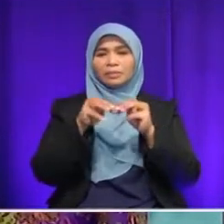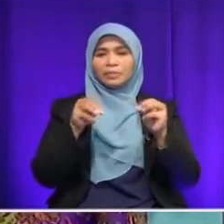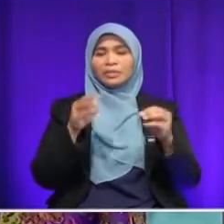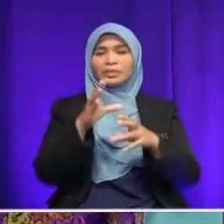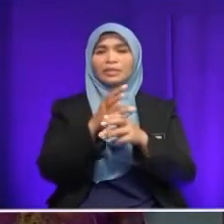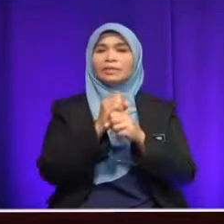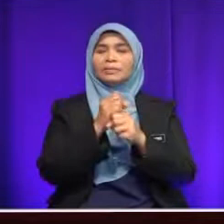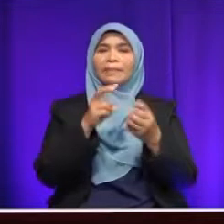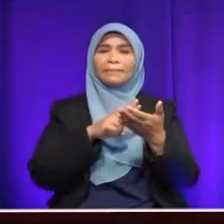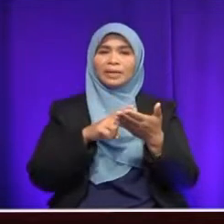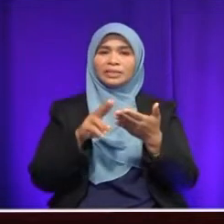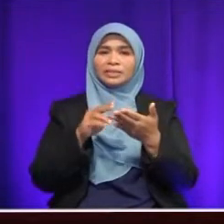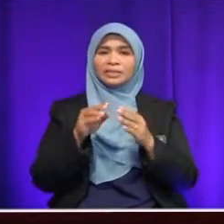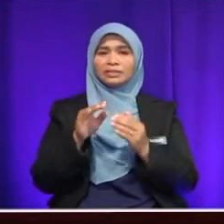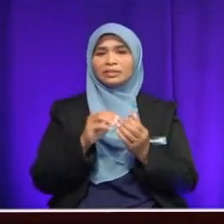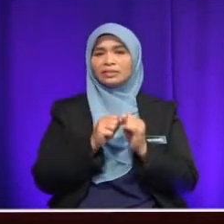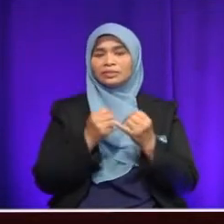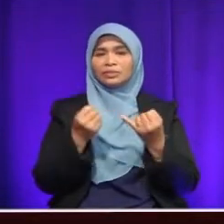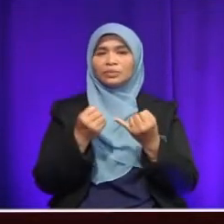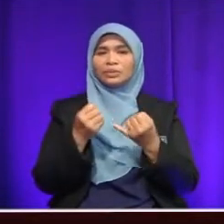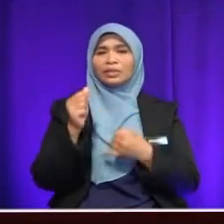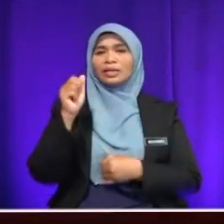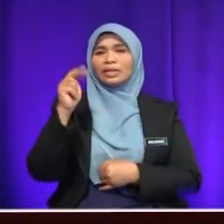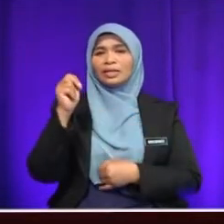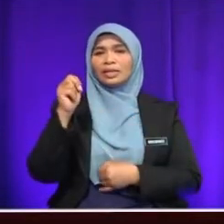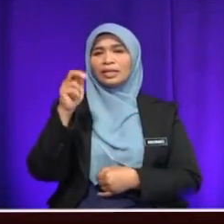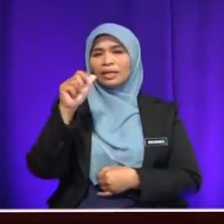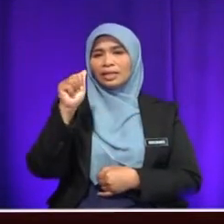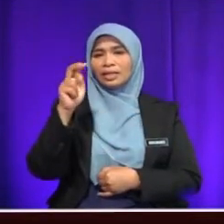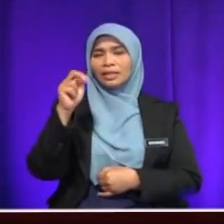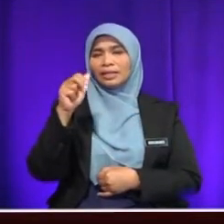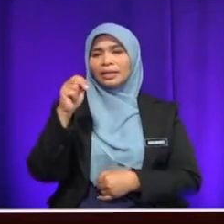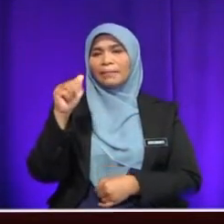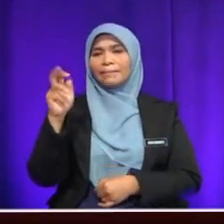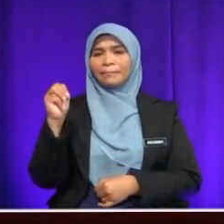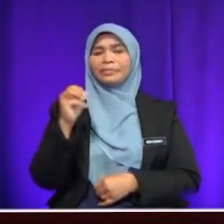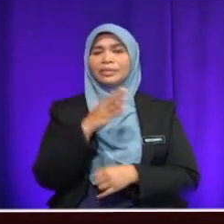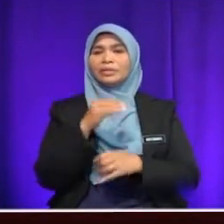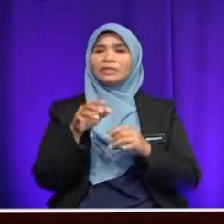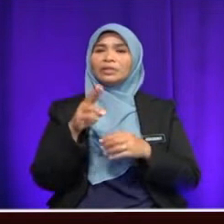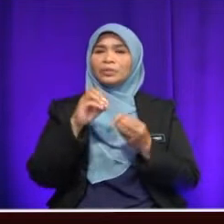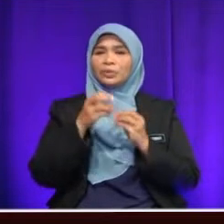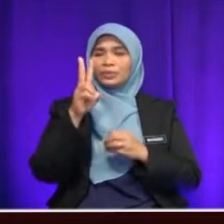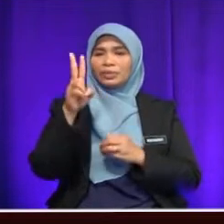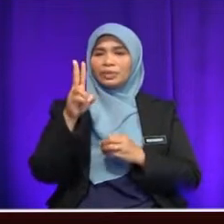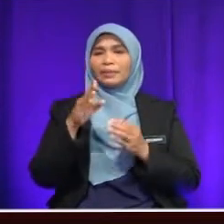surah Al-An'am dengan betul. Okay, yang kedua, menjelaskan bentuk-bentuk mempersendakan agama.